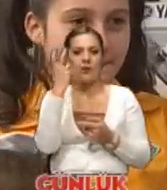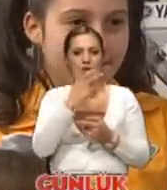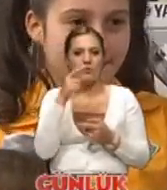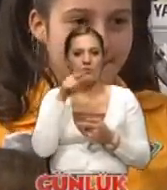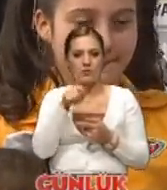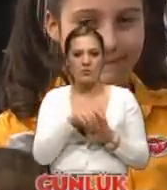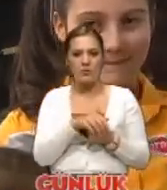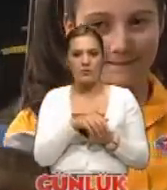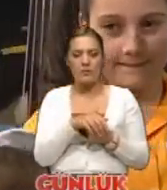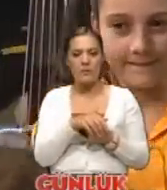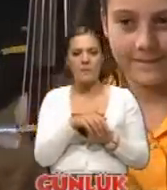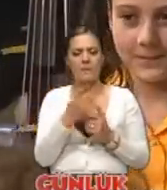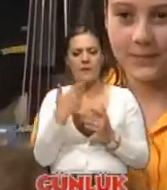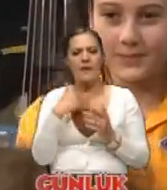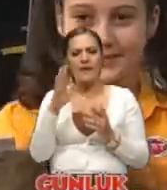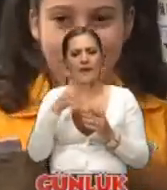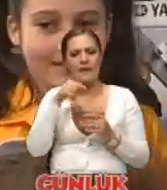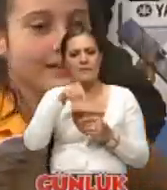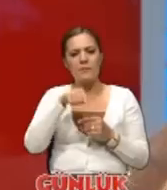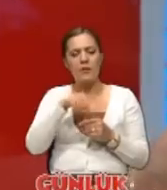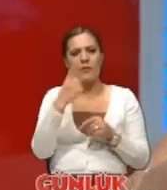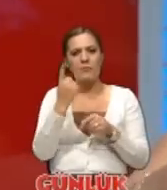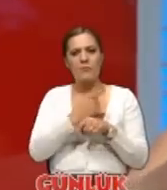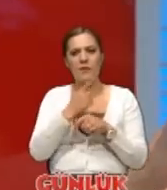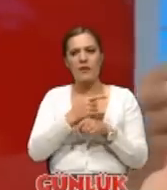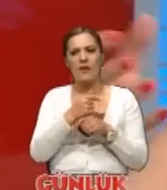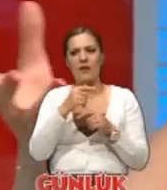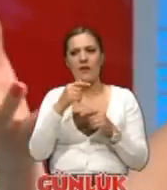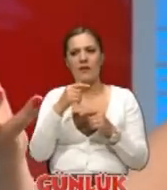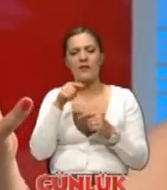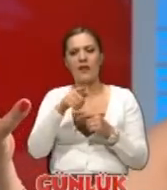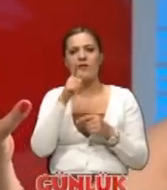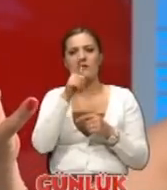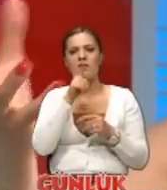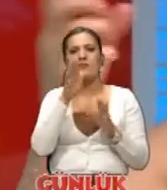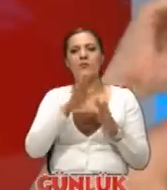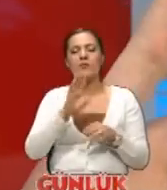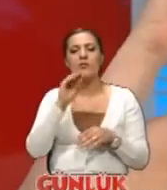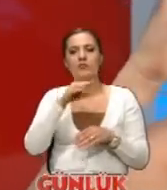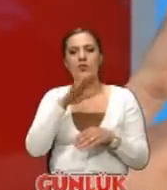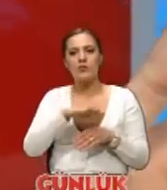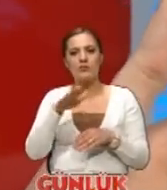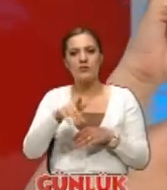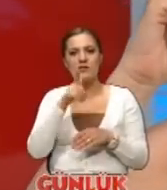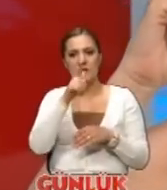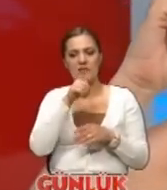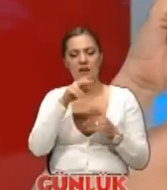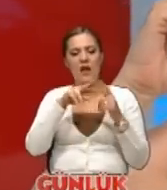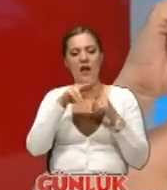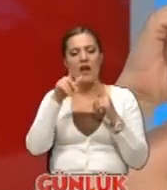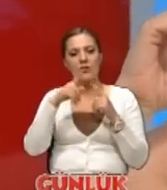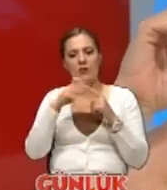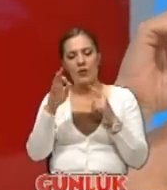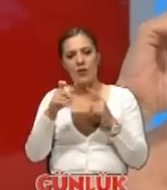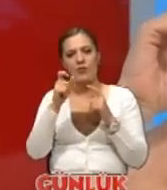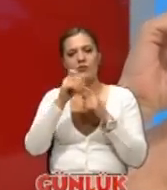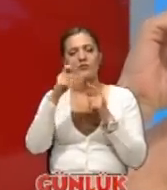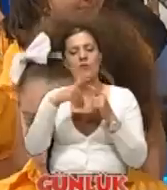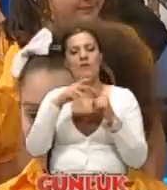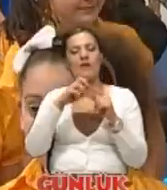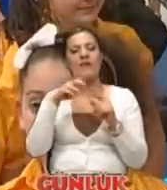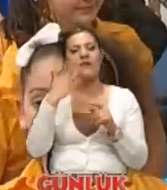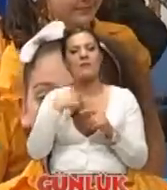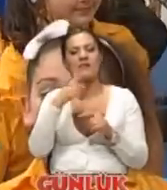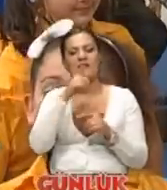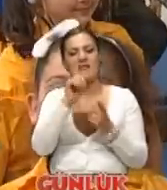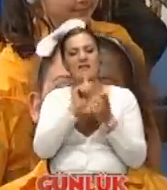evet, öyle değil mi? Evet, koromuz çok sesli. Geçtik mi böyle bu alto, daha o ses oturmadı çocuk tabii. Çocuk sesinde ama, alto ve soprano daha gibi oturmadı, doğru.